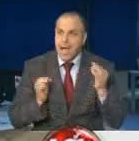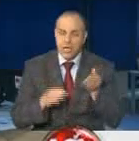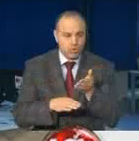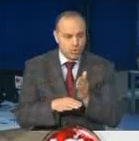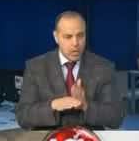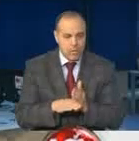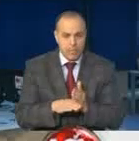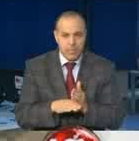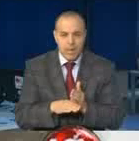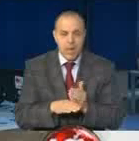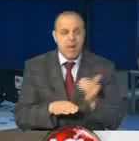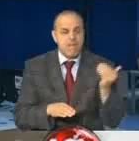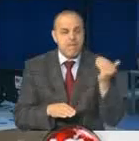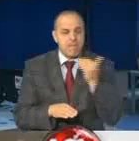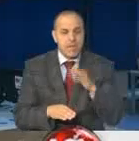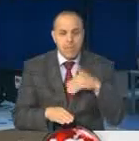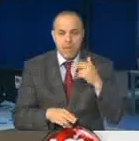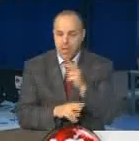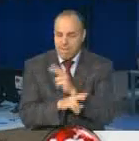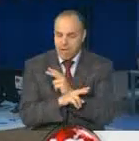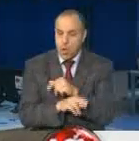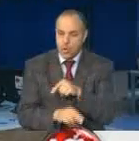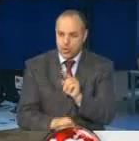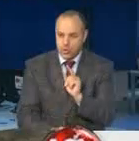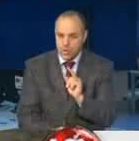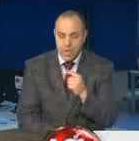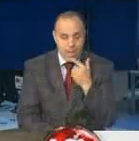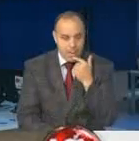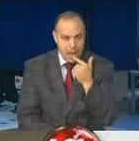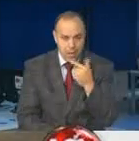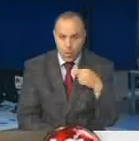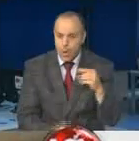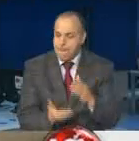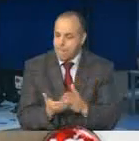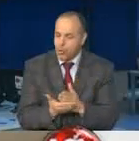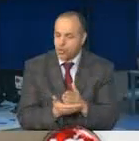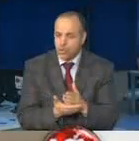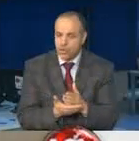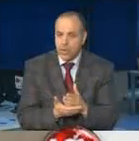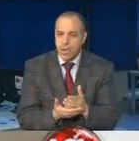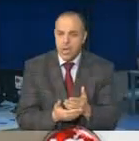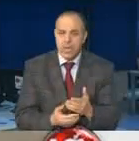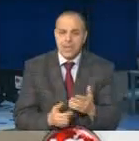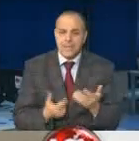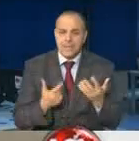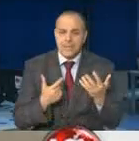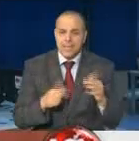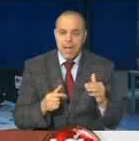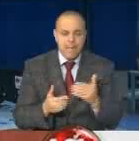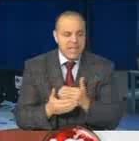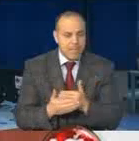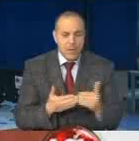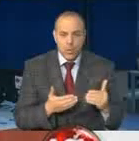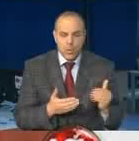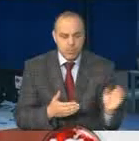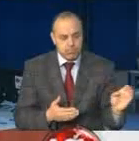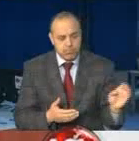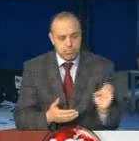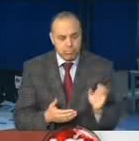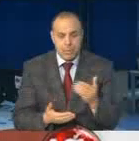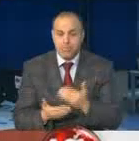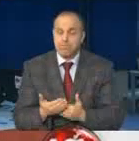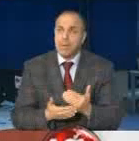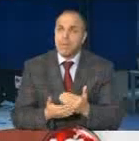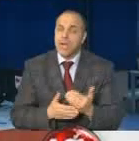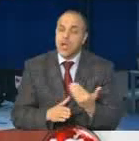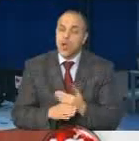جاهزة مباشرة بعد العطلة، كما أعلن عن مشروع بقيمة 700,000 دينار لإعادة